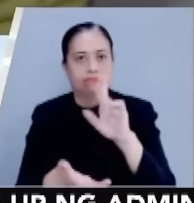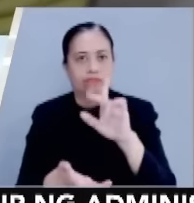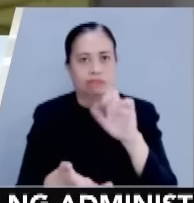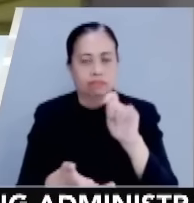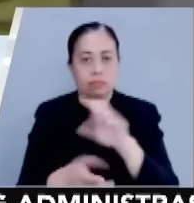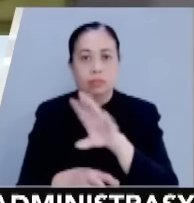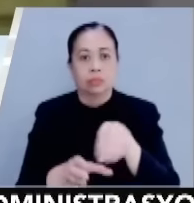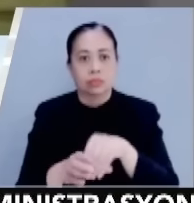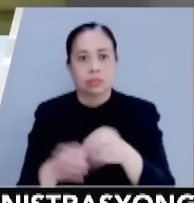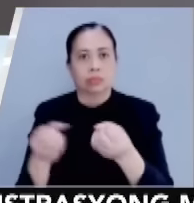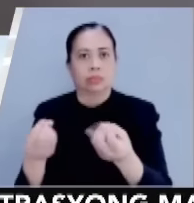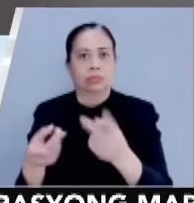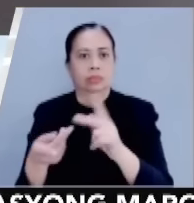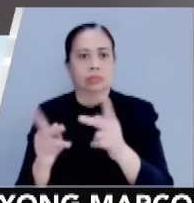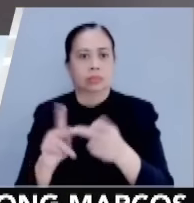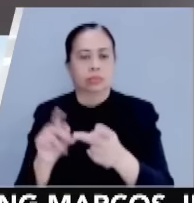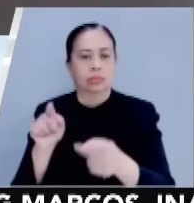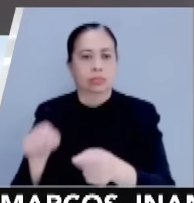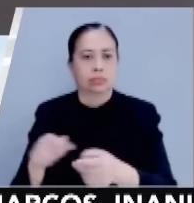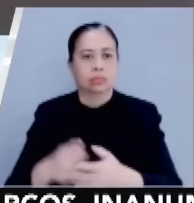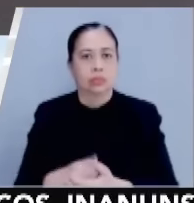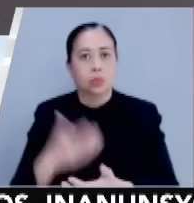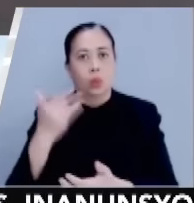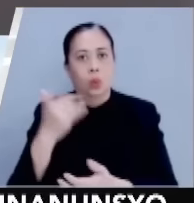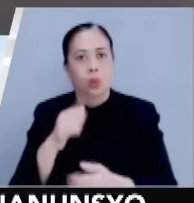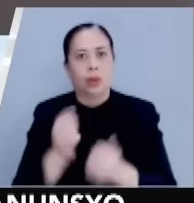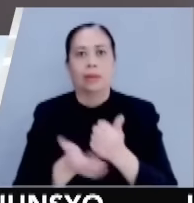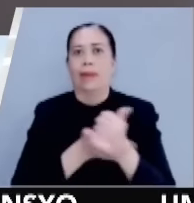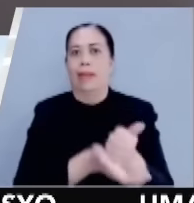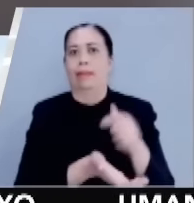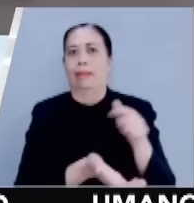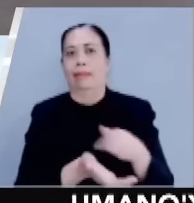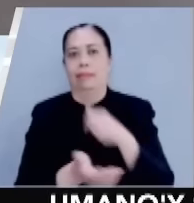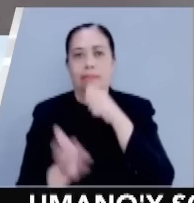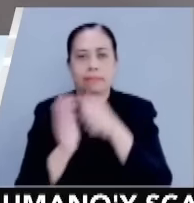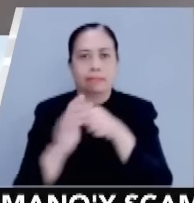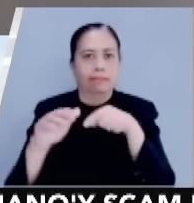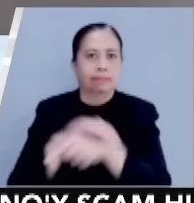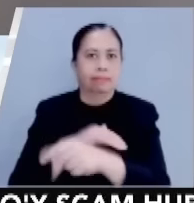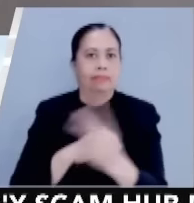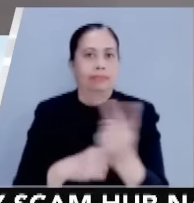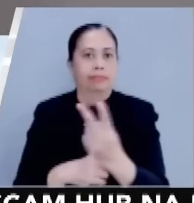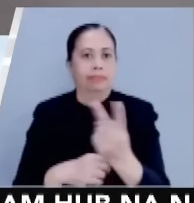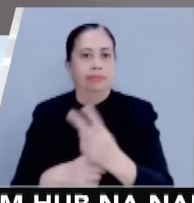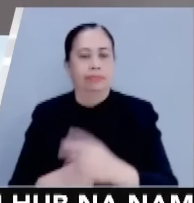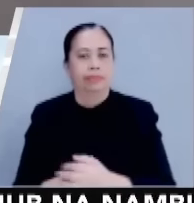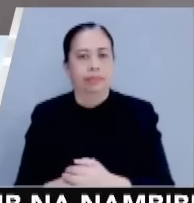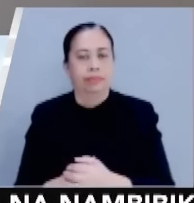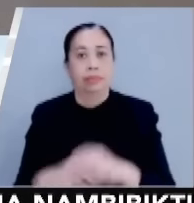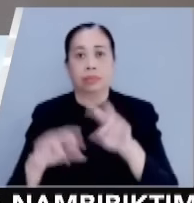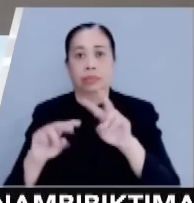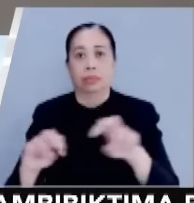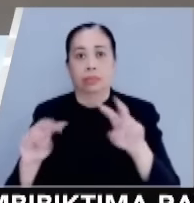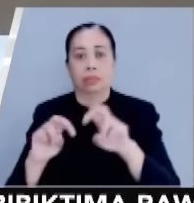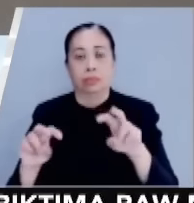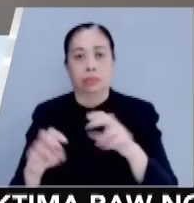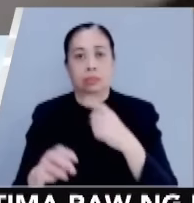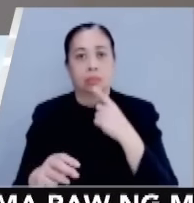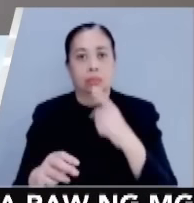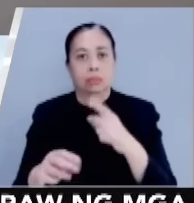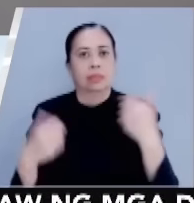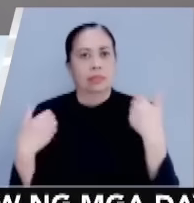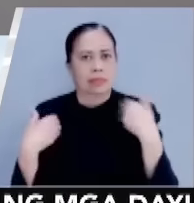kinakasama ng isa sa mga suspect dahil sa pagtulong umano sa pagtatago ng dalawa. Dumabas sa investigasyon ng PNP na may mga kasong